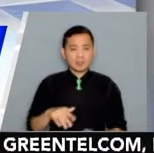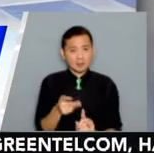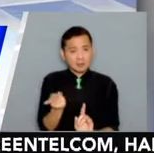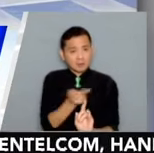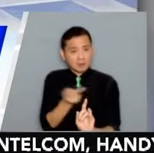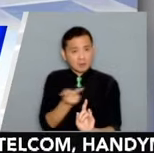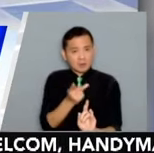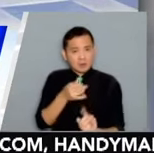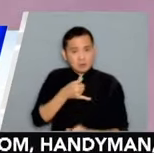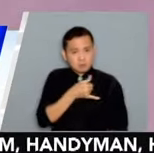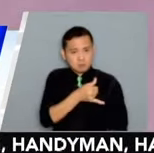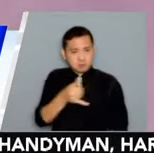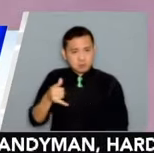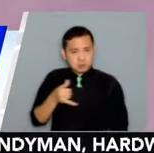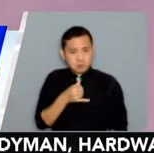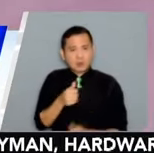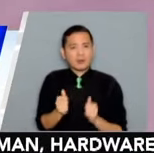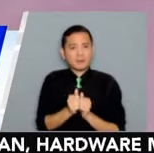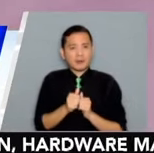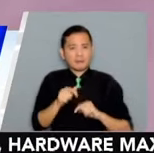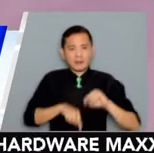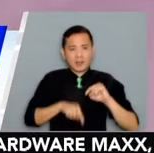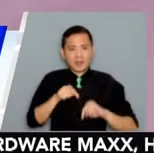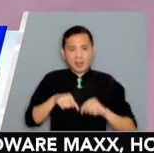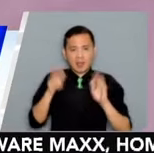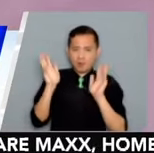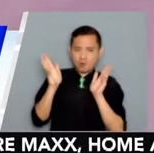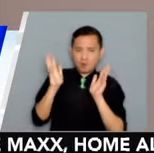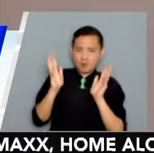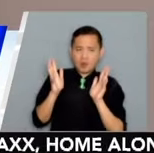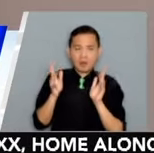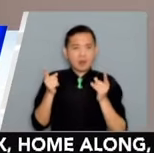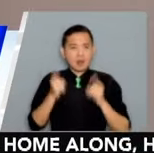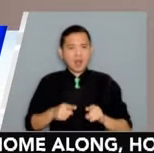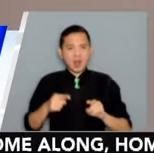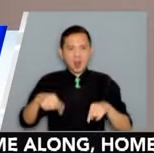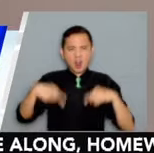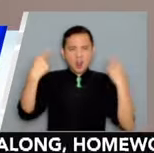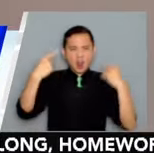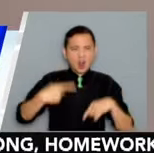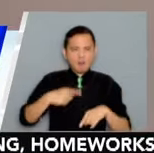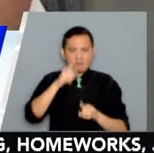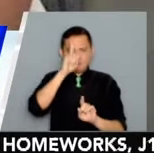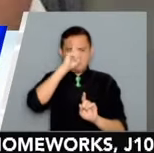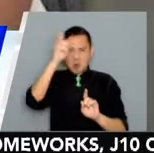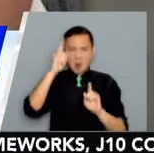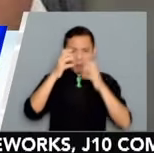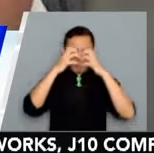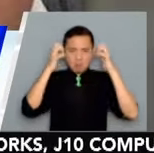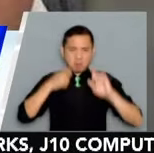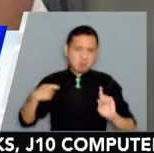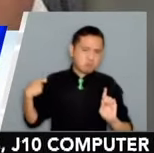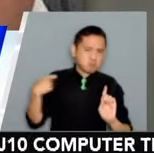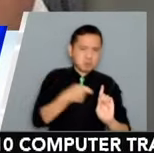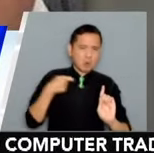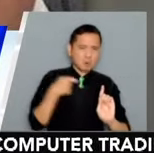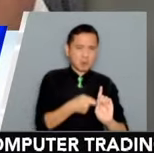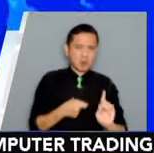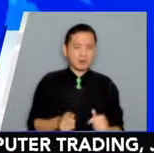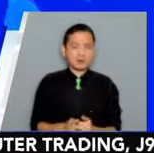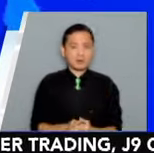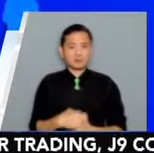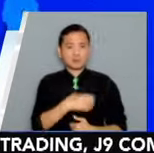kasama ang kanilang mga kaibigan hanggang sa nagkaroon daw ng pagtatalo ang dalawa na humantong sa pananaga. Hawak na ng pulisya ang